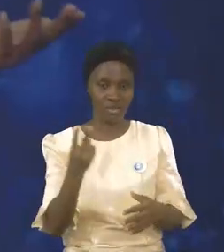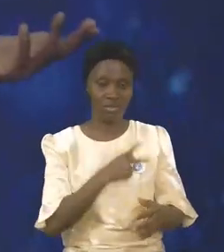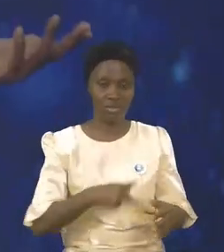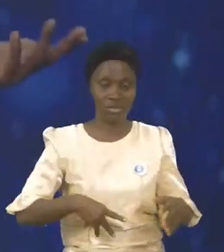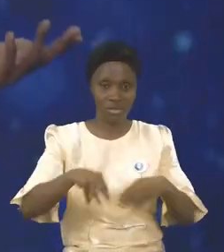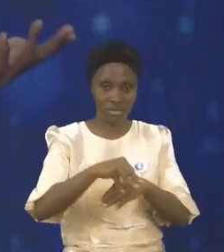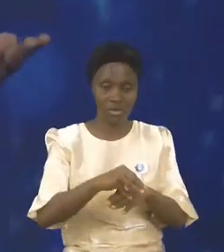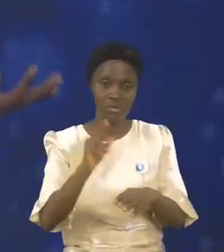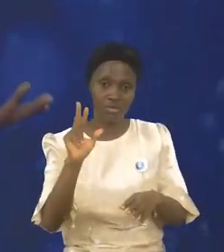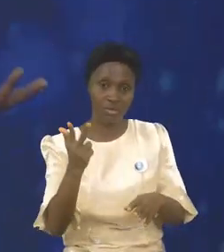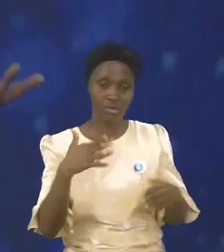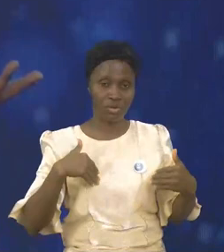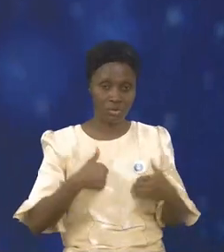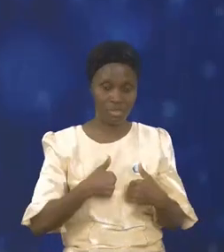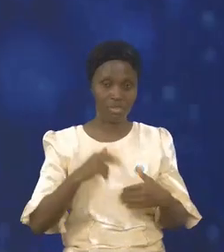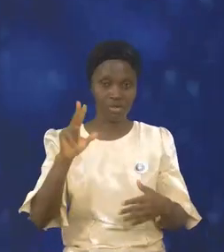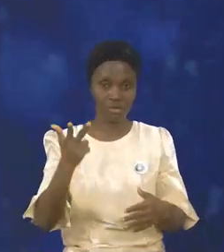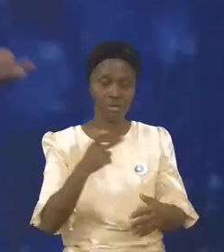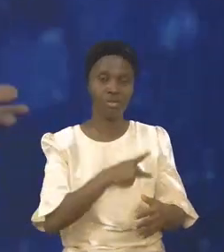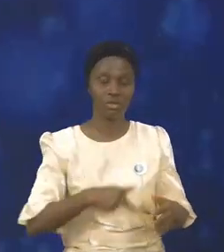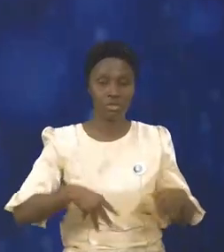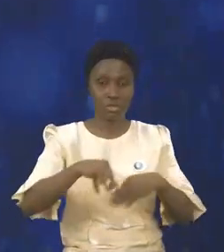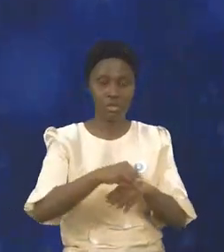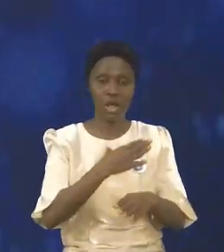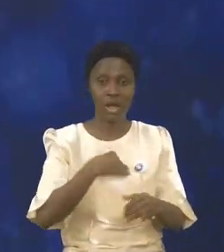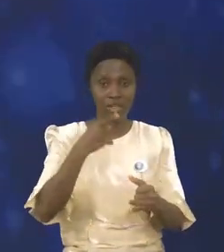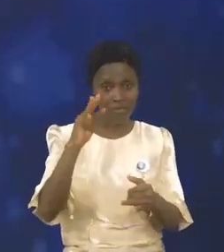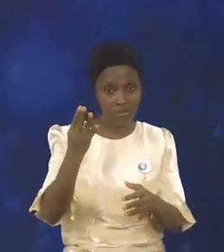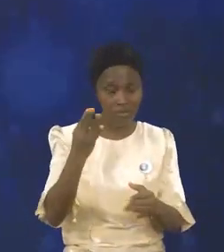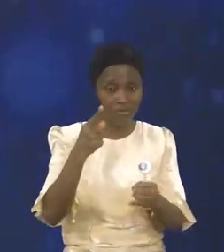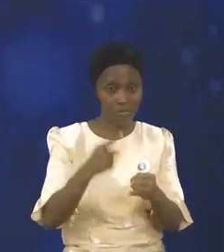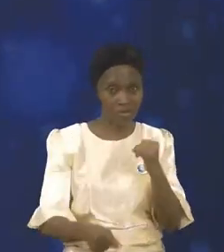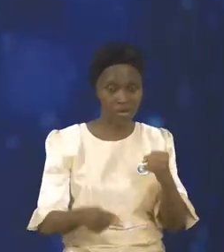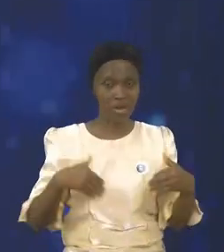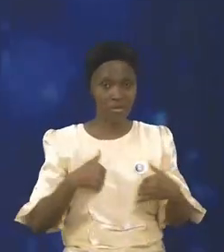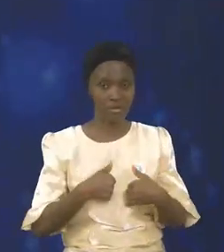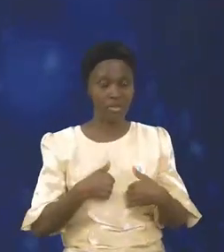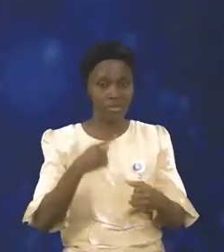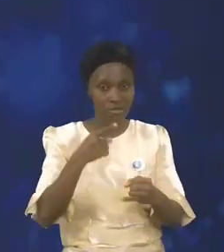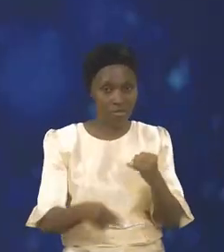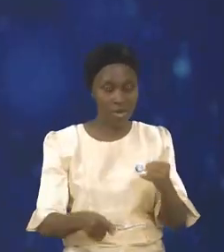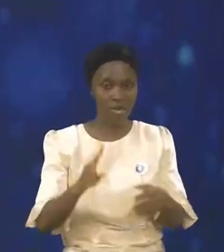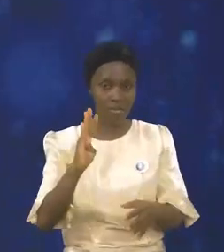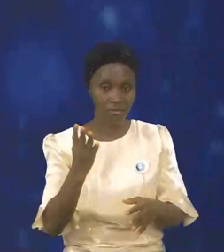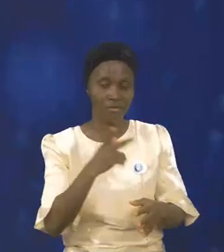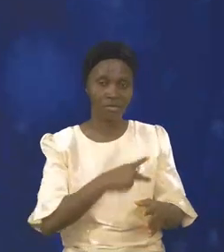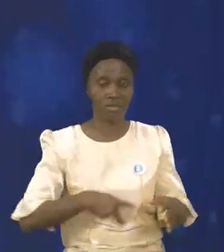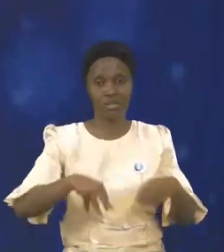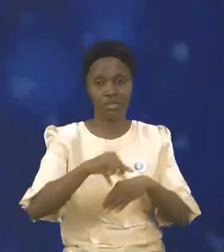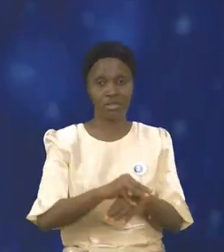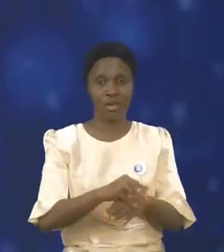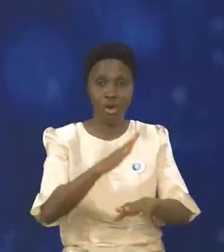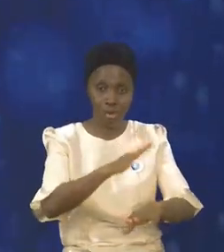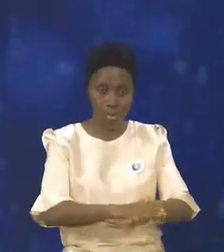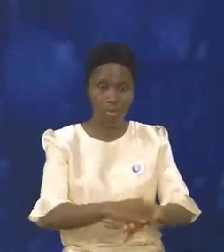quatrième royaume. Le premier animal, premier royaume. Deuxième animal, deuxième royaume. Troisième animal, quatrième royaume.